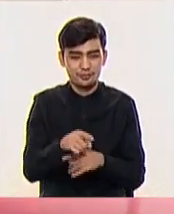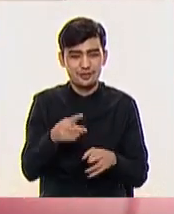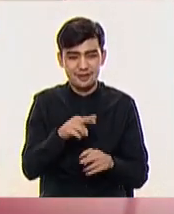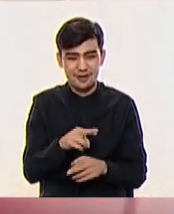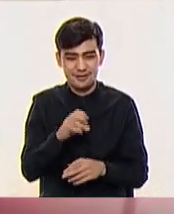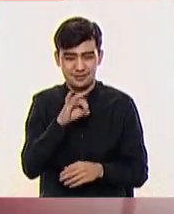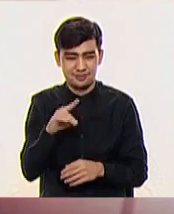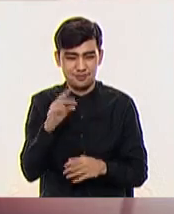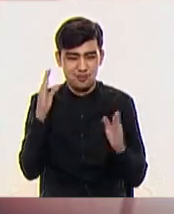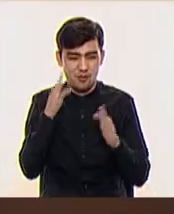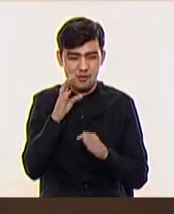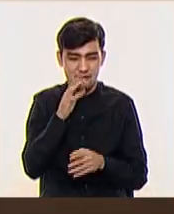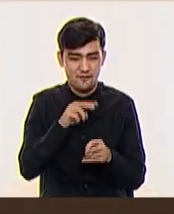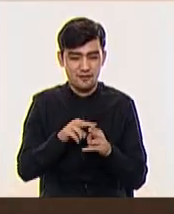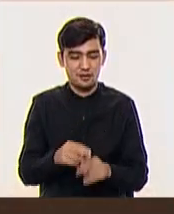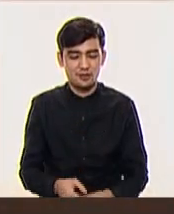из-за погодных условий.